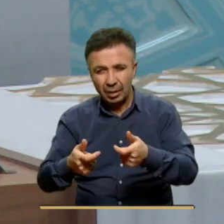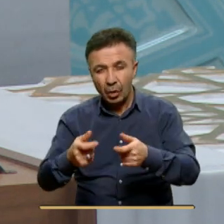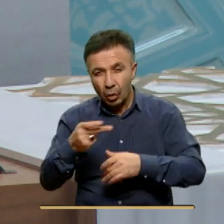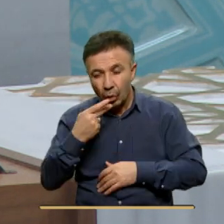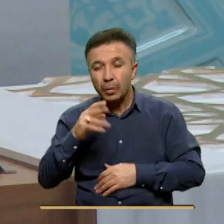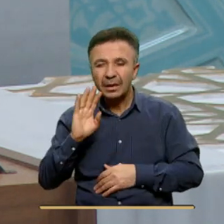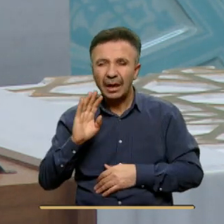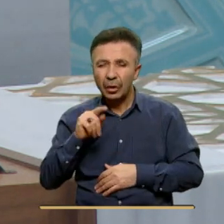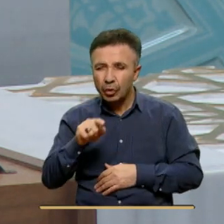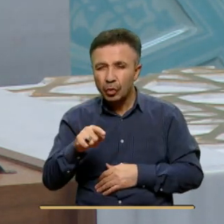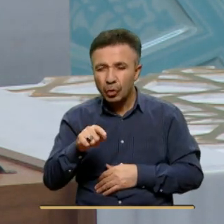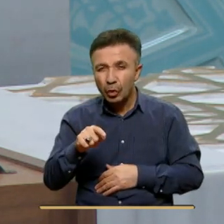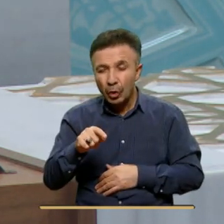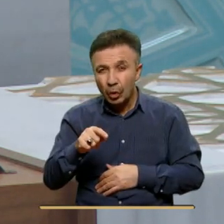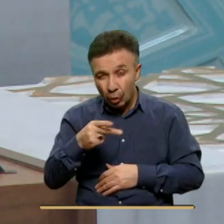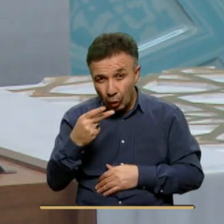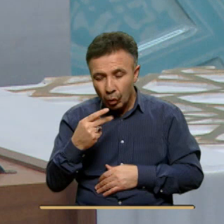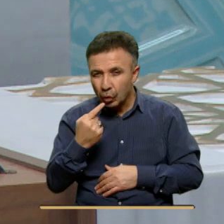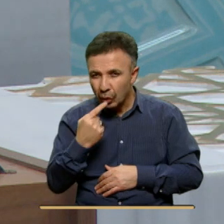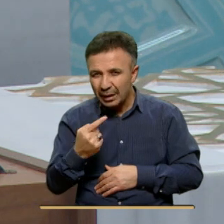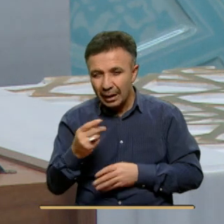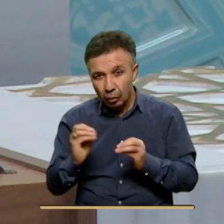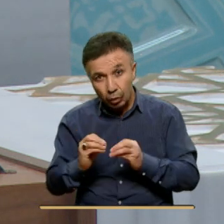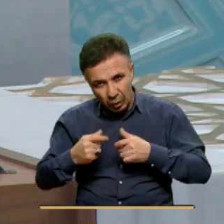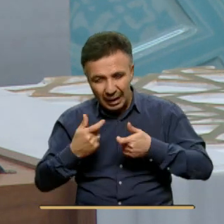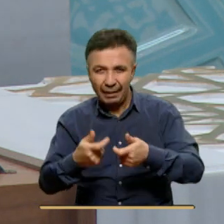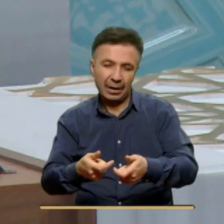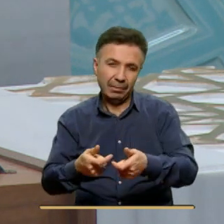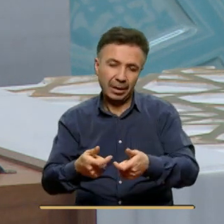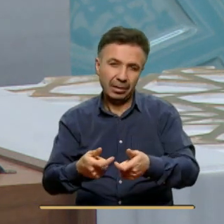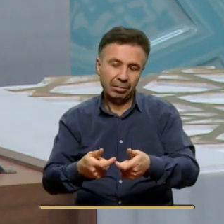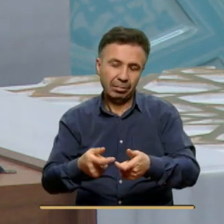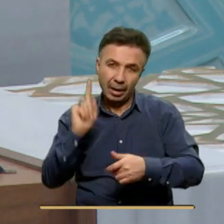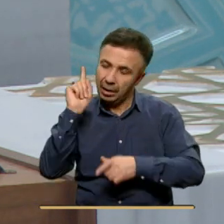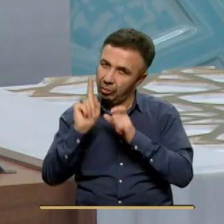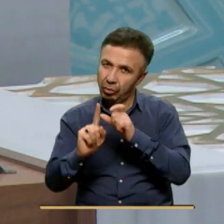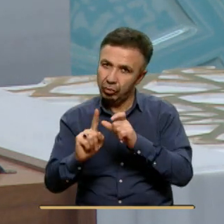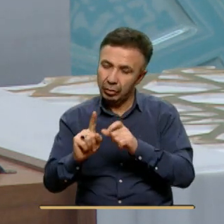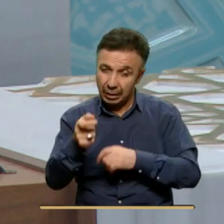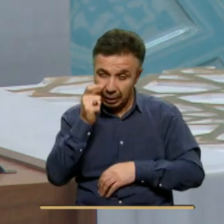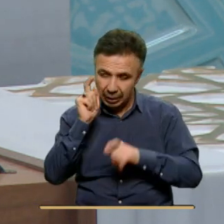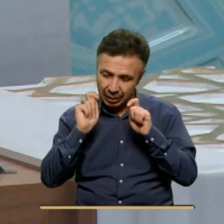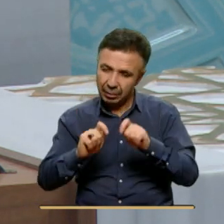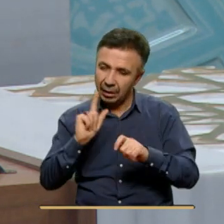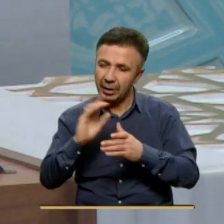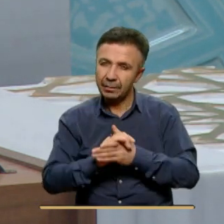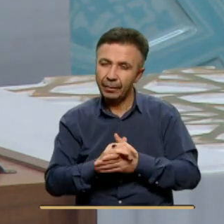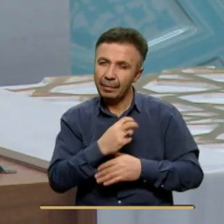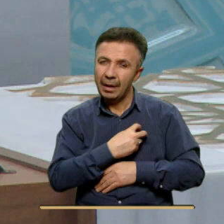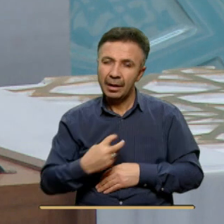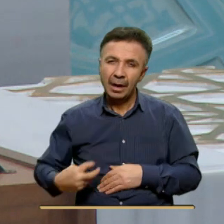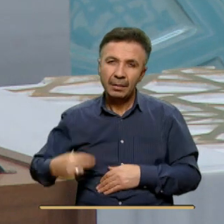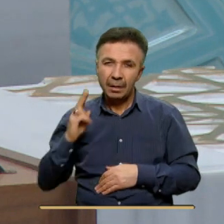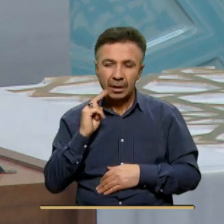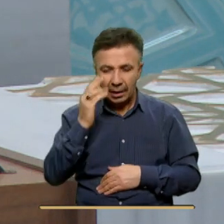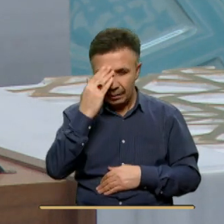şu sözü söyledi diye o sözü isnat etmektir. Peygamber Yüce Allah Celle Celaluhu